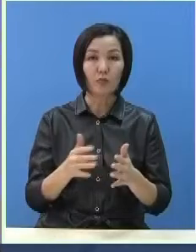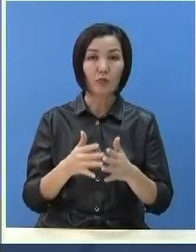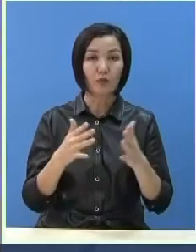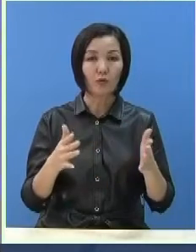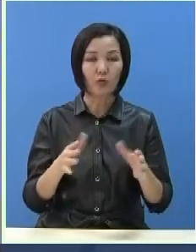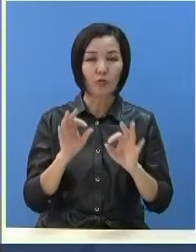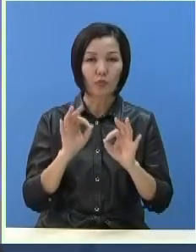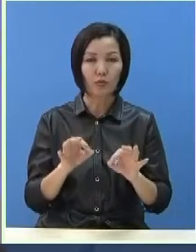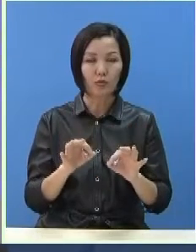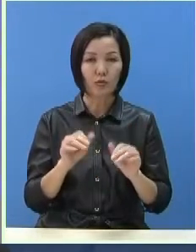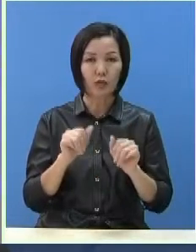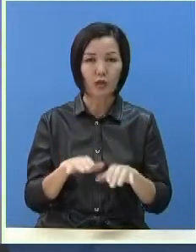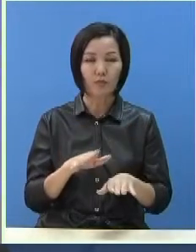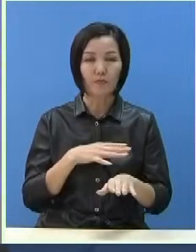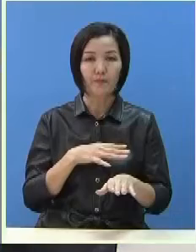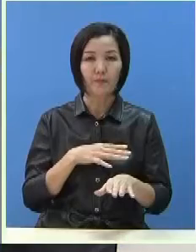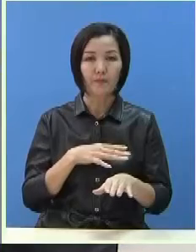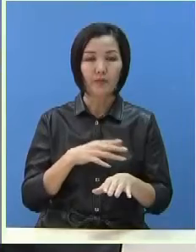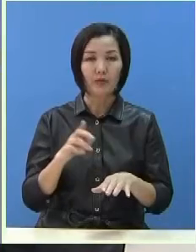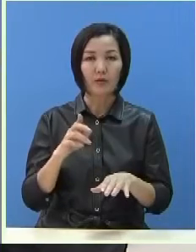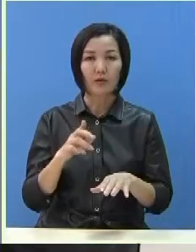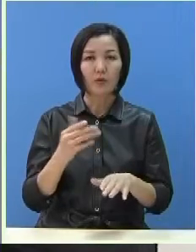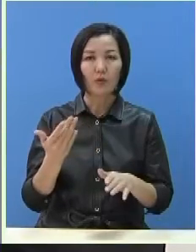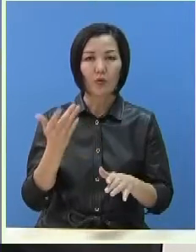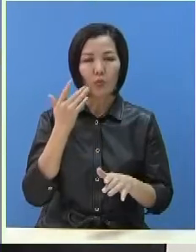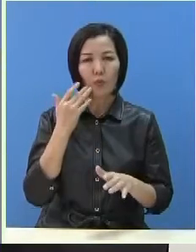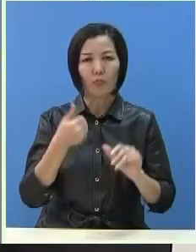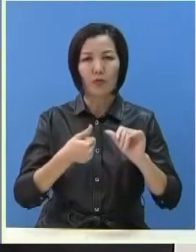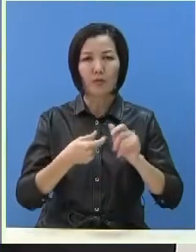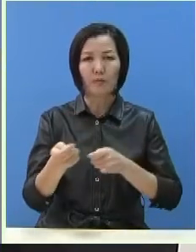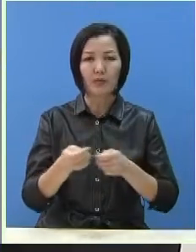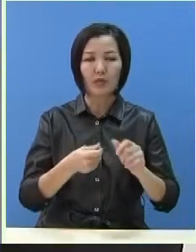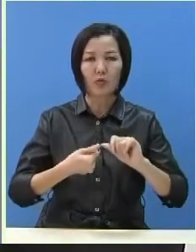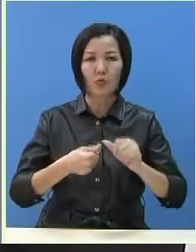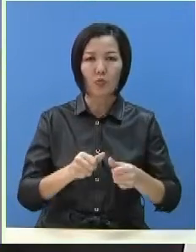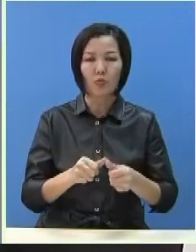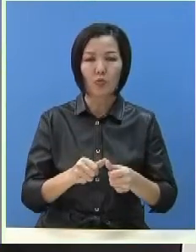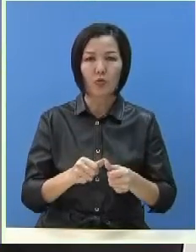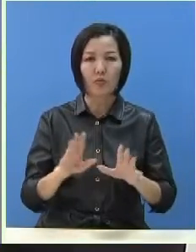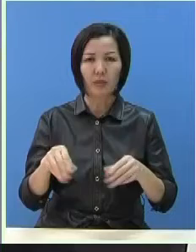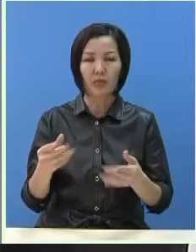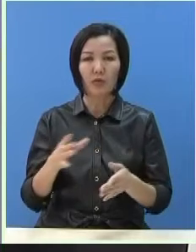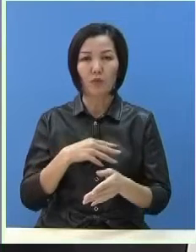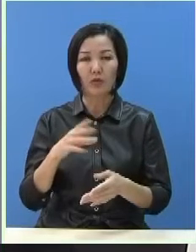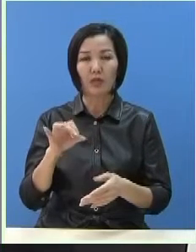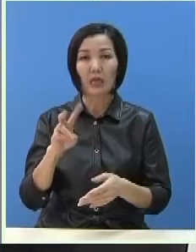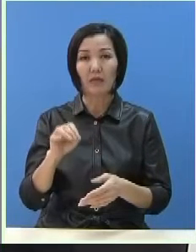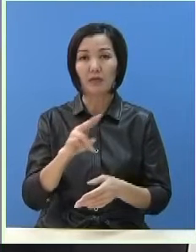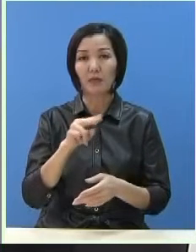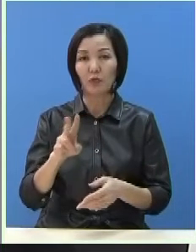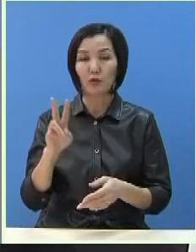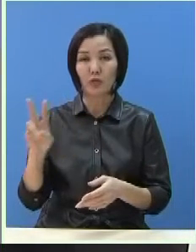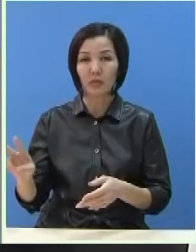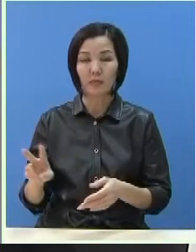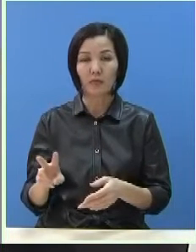қой, өйткені мемлекеттің қауіпсіздігін басқару, өмір бойы басқару құқығы берілген болады. Енді мемлекеттің қауіпсіздігін басқару ол мемлекетті